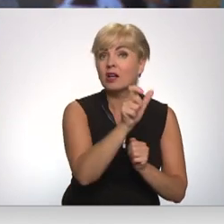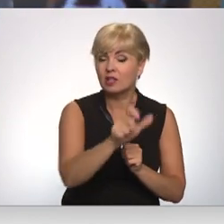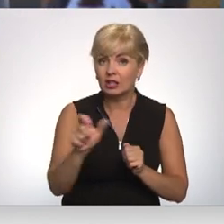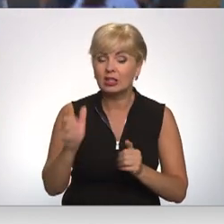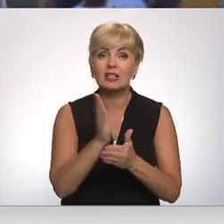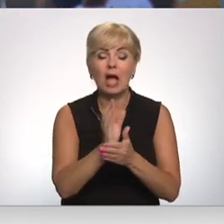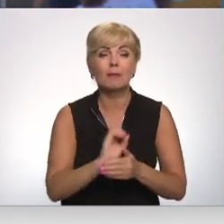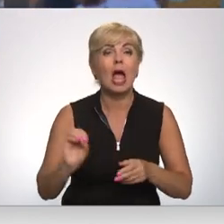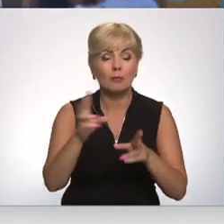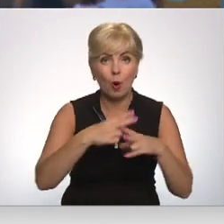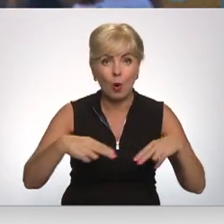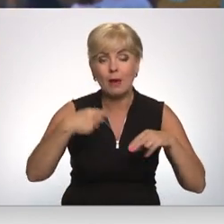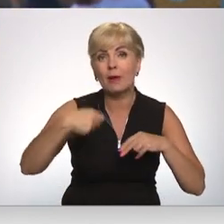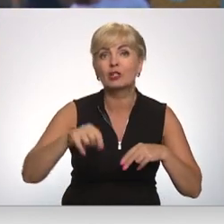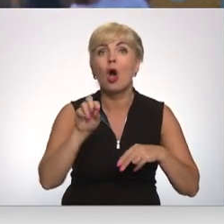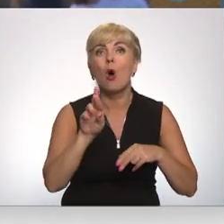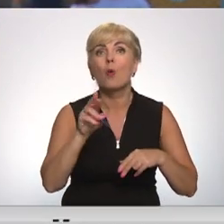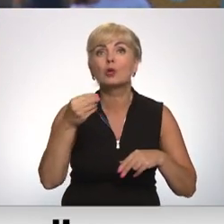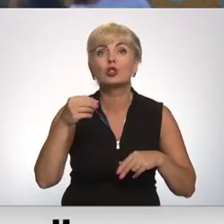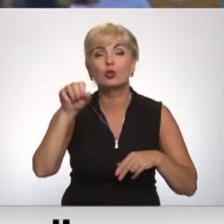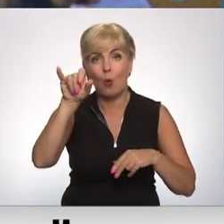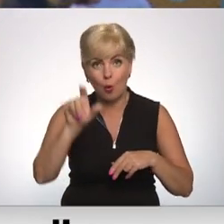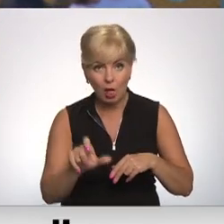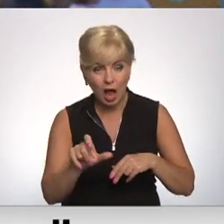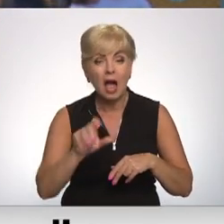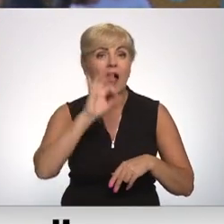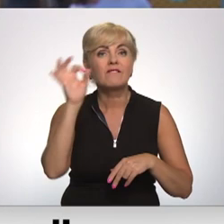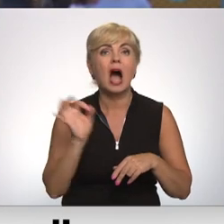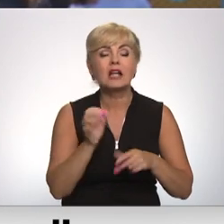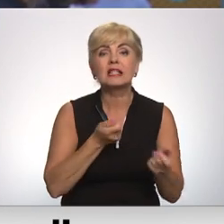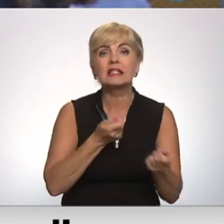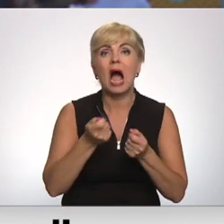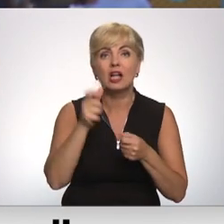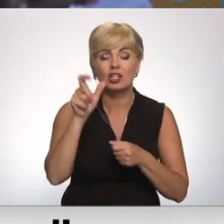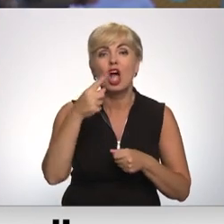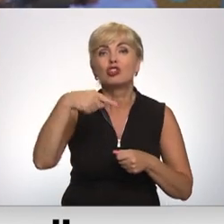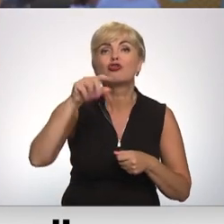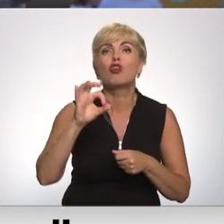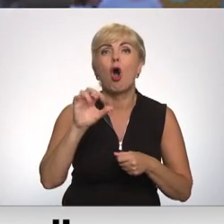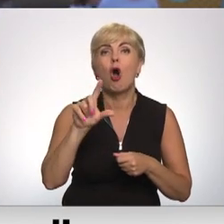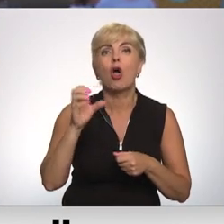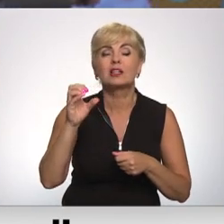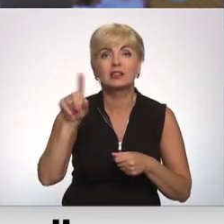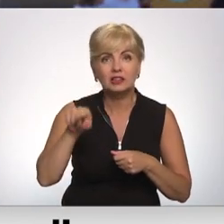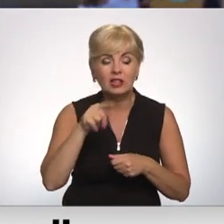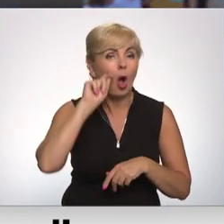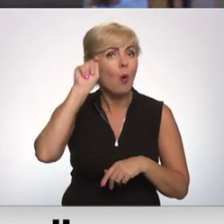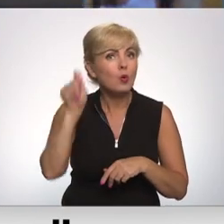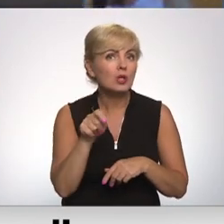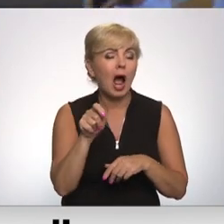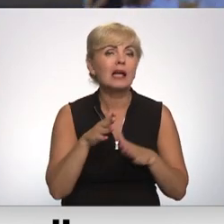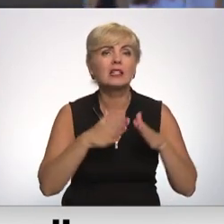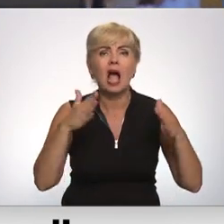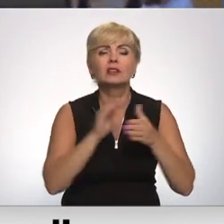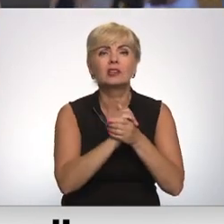Eiropas komisijas prezidente Ursula von der Leyen, Vācijas kanclers Šolts, arī Ukrainas lielais